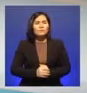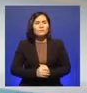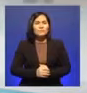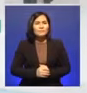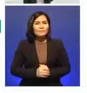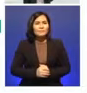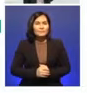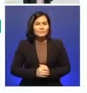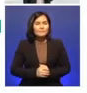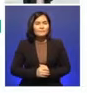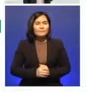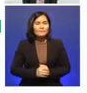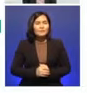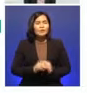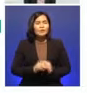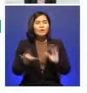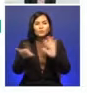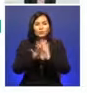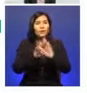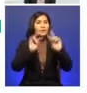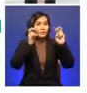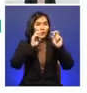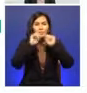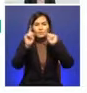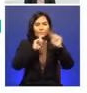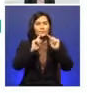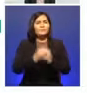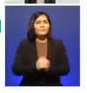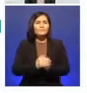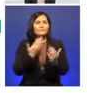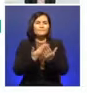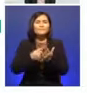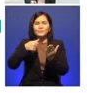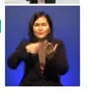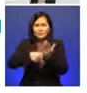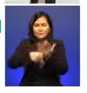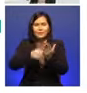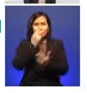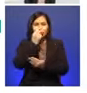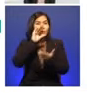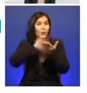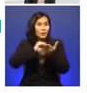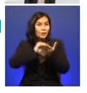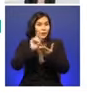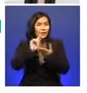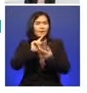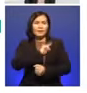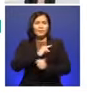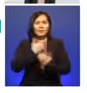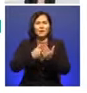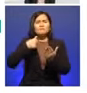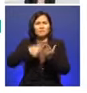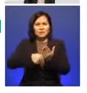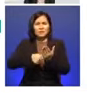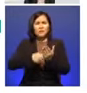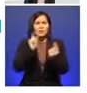าพต่อไปครับก็มาถึงเรื่องสุดท้ายที่ผมจะพูดถึงก็คือเรื่องหนี้นะครับเราก็จะเห็นว่าภาระหนี้ของกลุ่มที่จนที่สุดเนี่ยประ